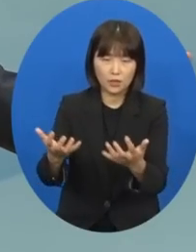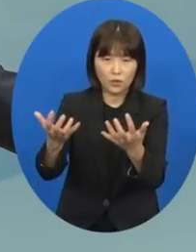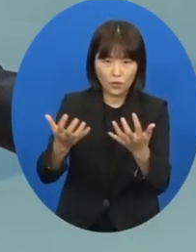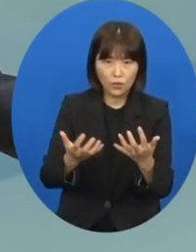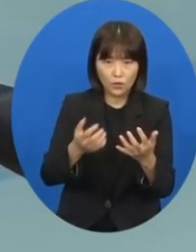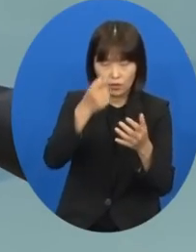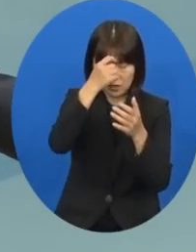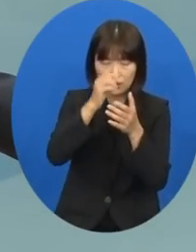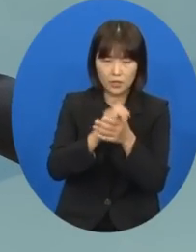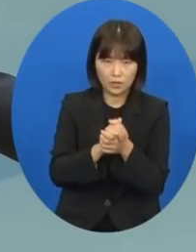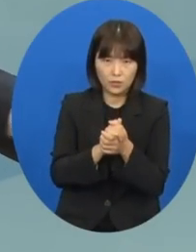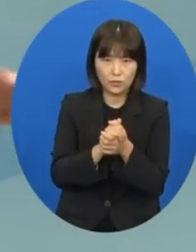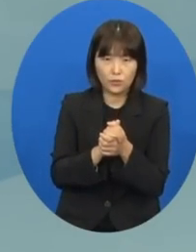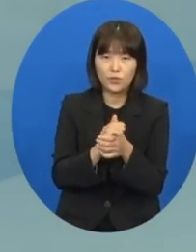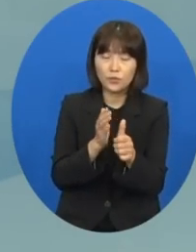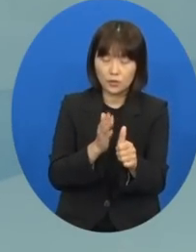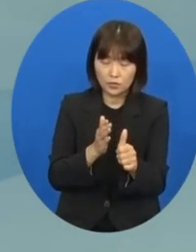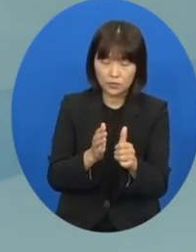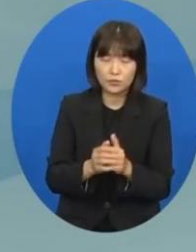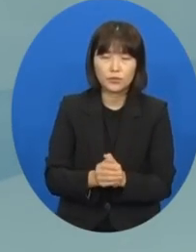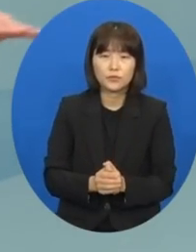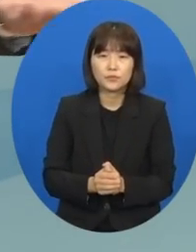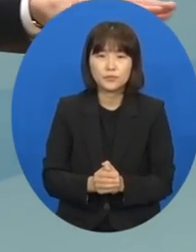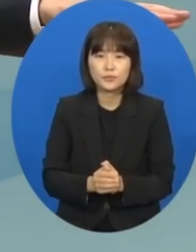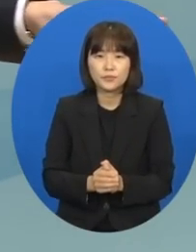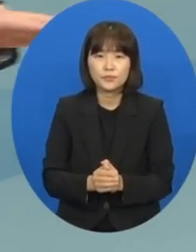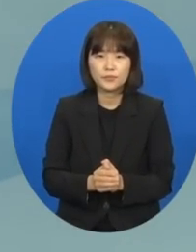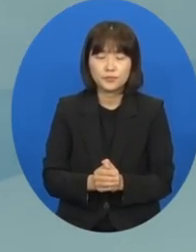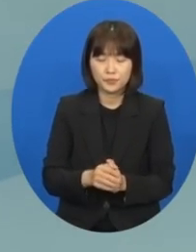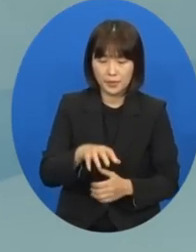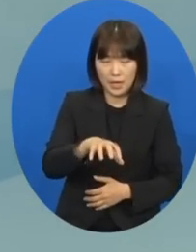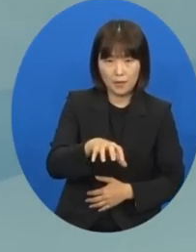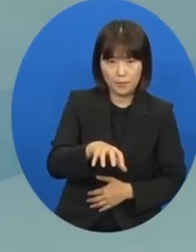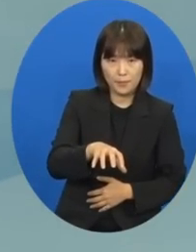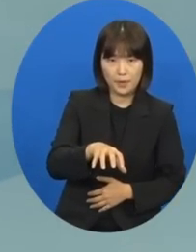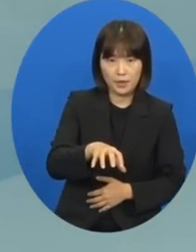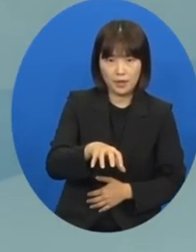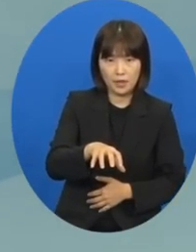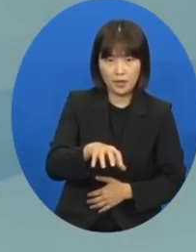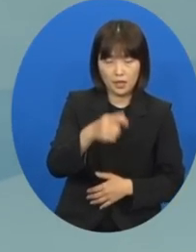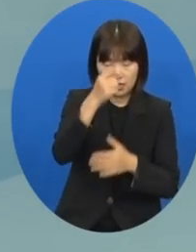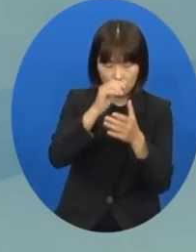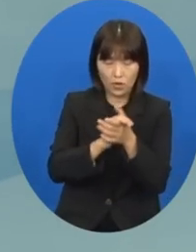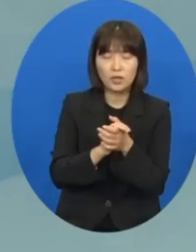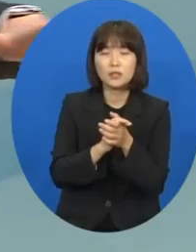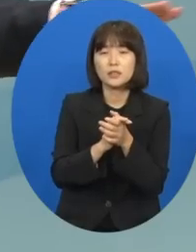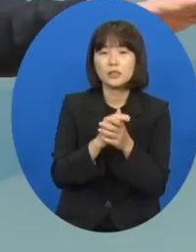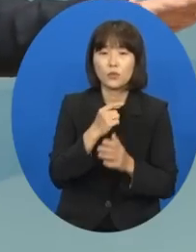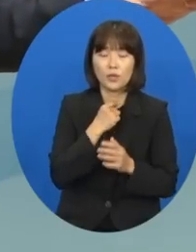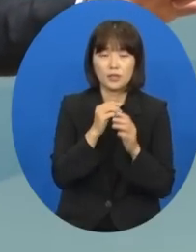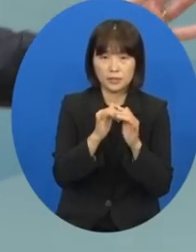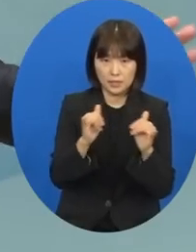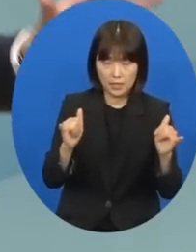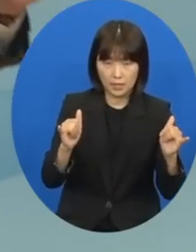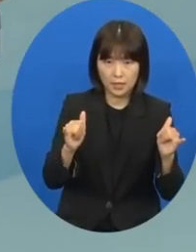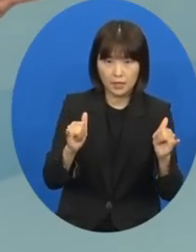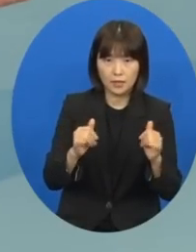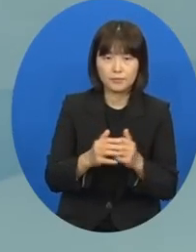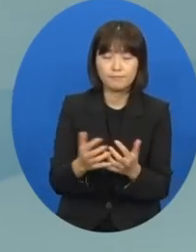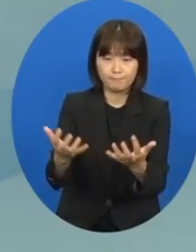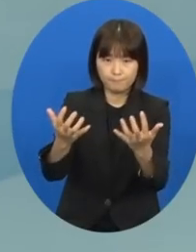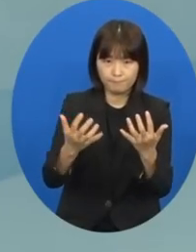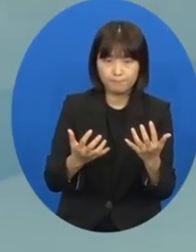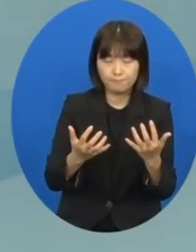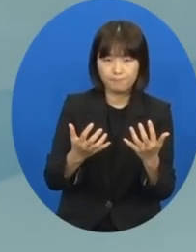올라오셔서 기도하셔도 좋겠고요. 혹시 앞줄에, 계단 앞줄에서 하실 분들도 한 줄까지는 괜찮겠습니다. 그